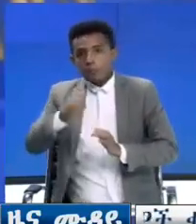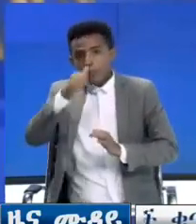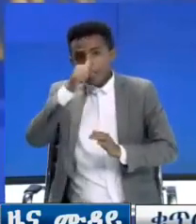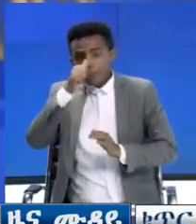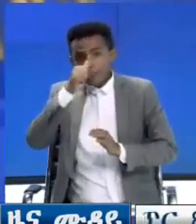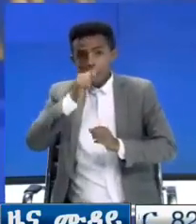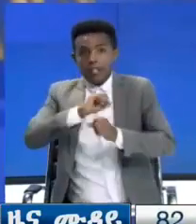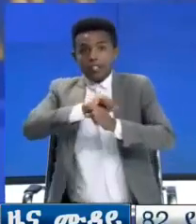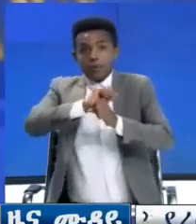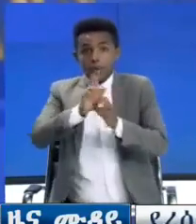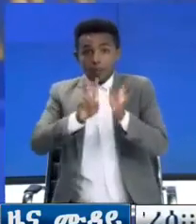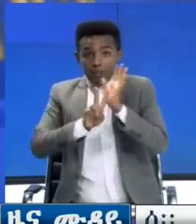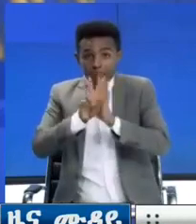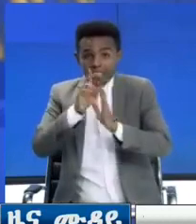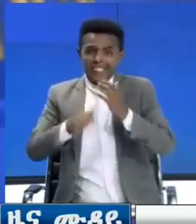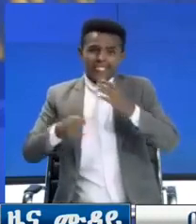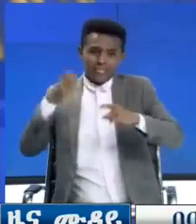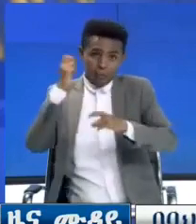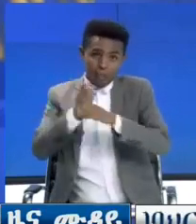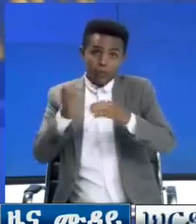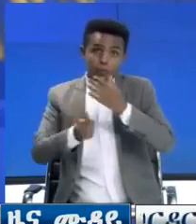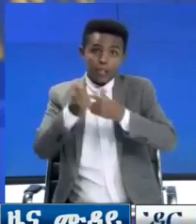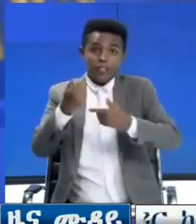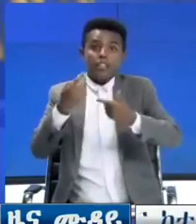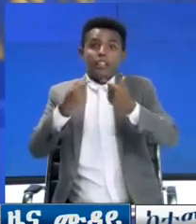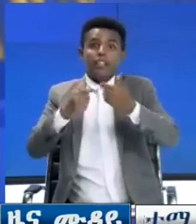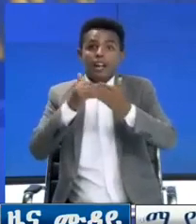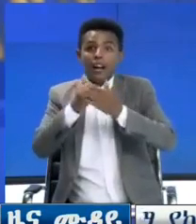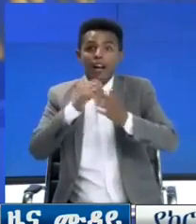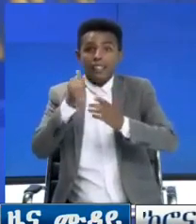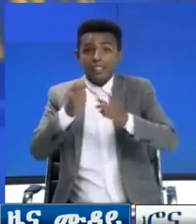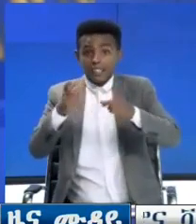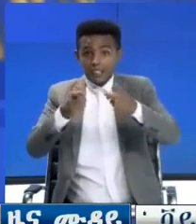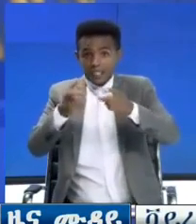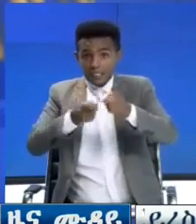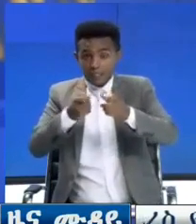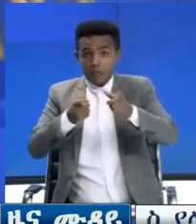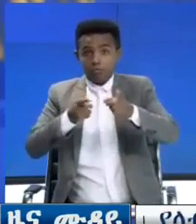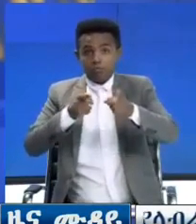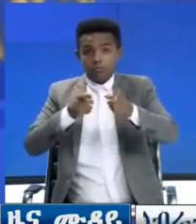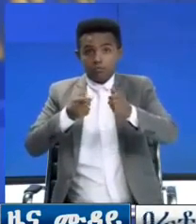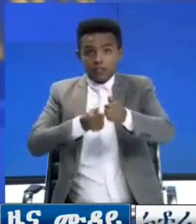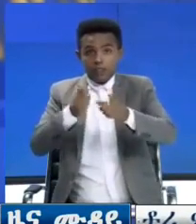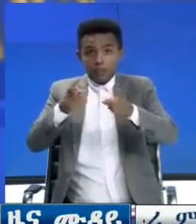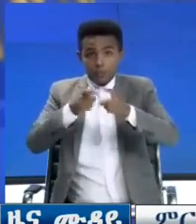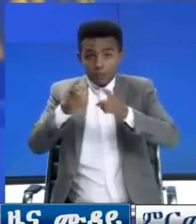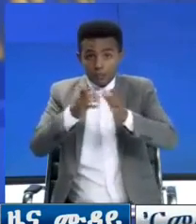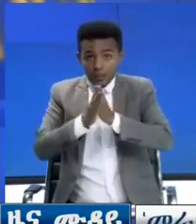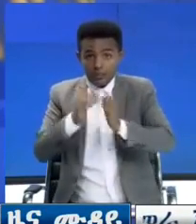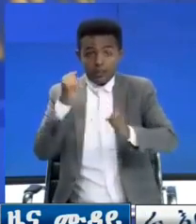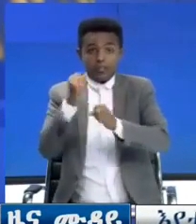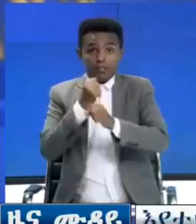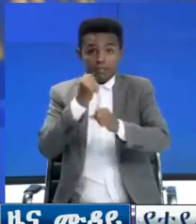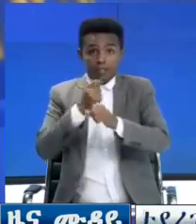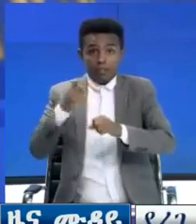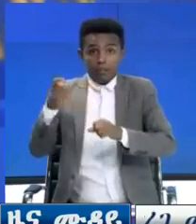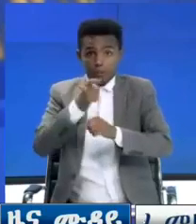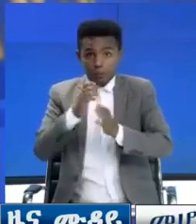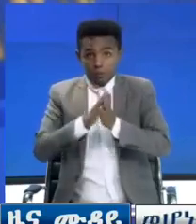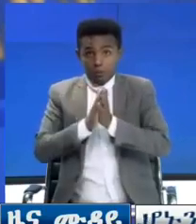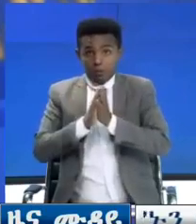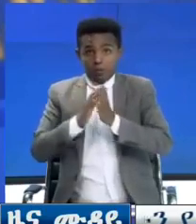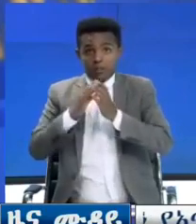በኢትዮጵያም የኮሮና ቫይረስ የከፋ ጉዳት እንዳደረሰ ክትትልና የቁጥጥር ተግባራትን በማጠናከር ተጋላጭ የህብረተሰብ ክፍሎች ላይ ምርመራ ማድረግ ይገባል